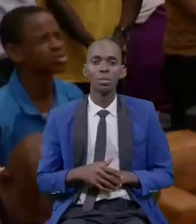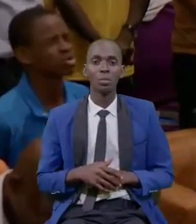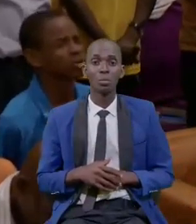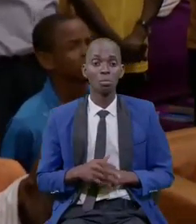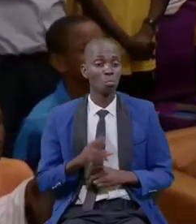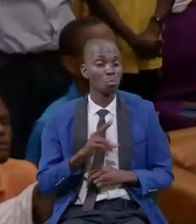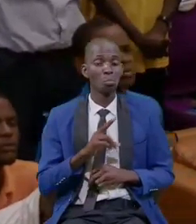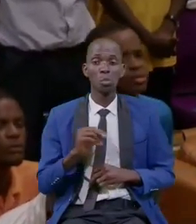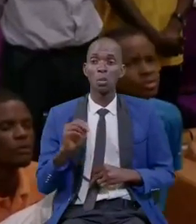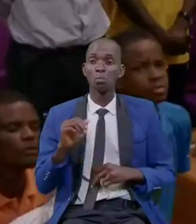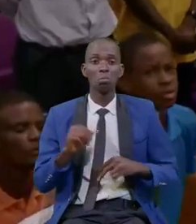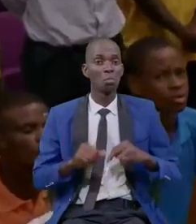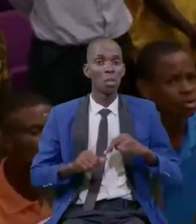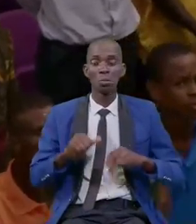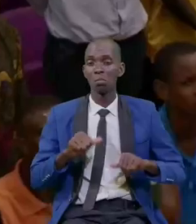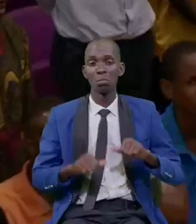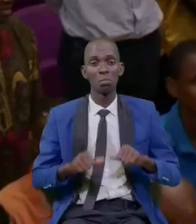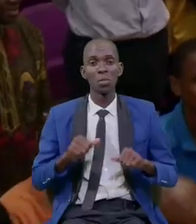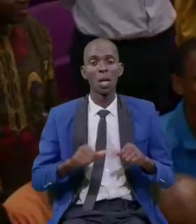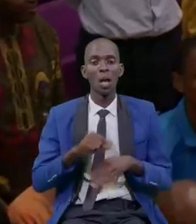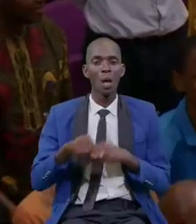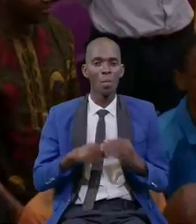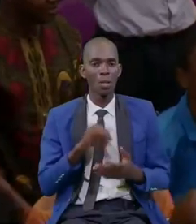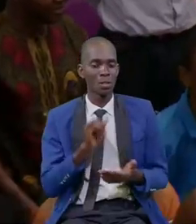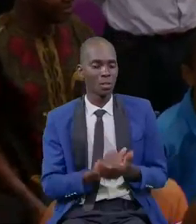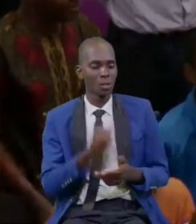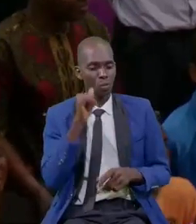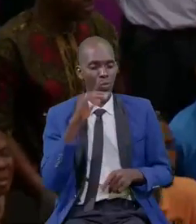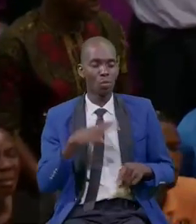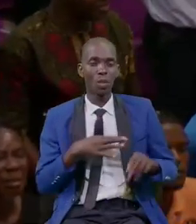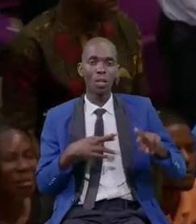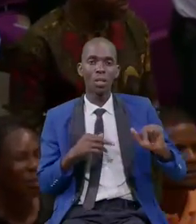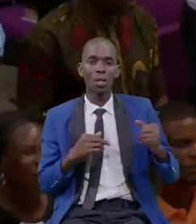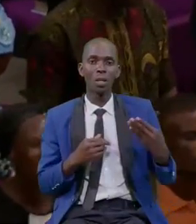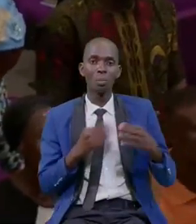Il n'y a pas de doute au sujet de sa foi,